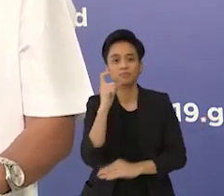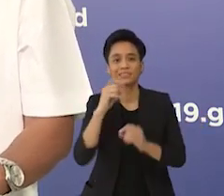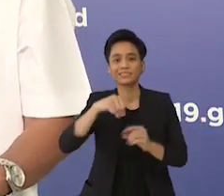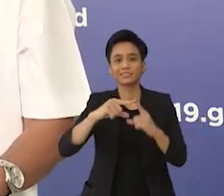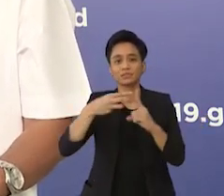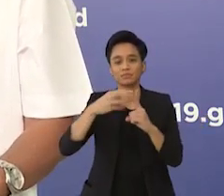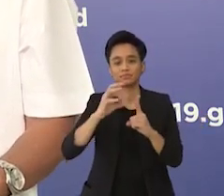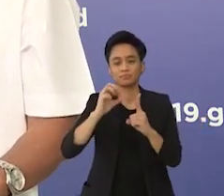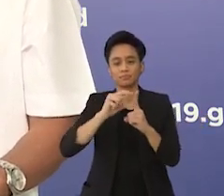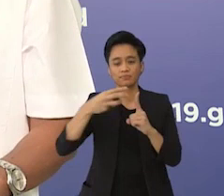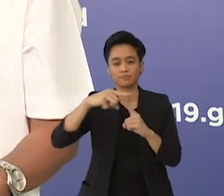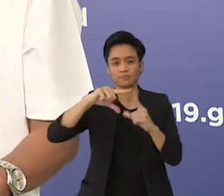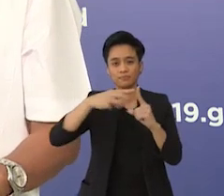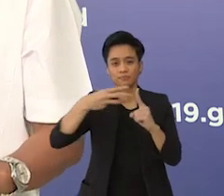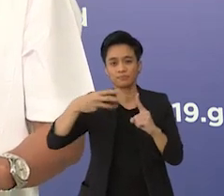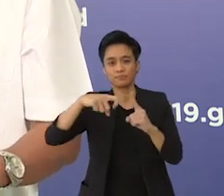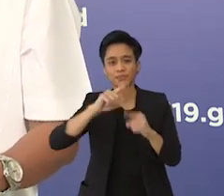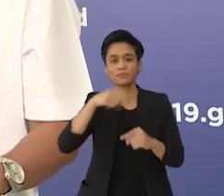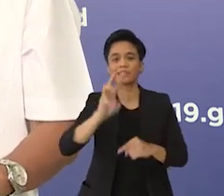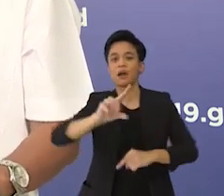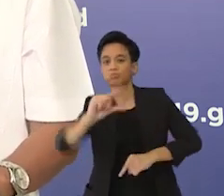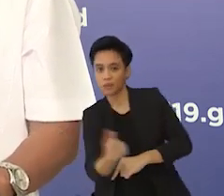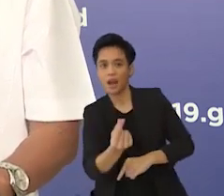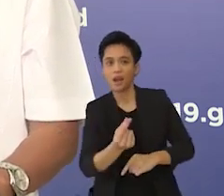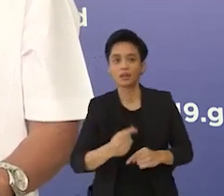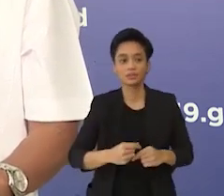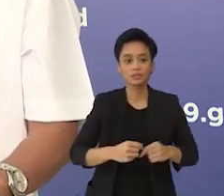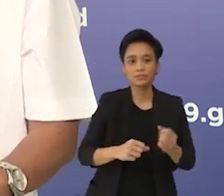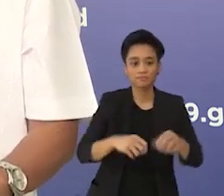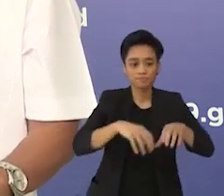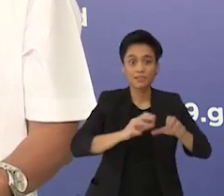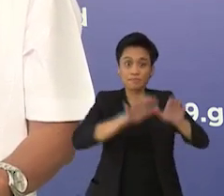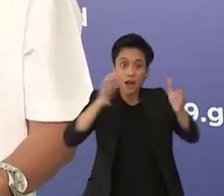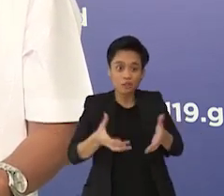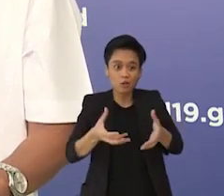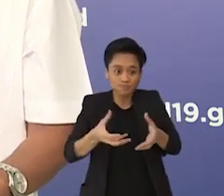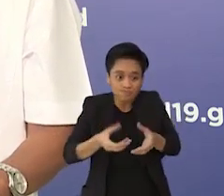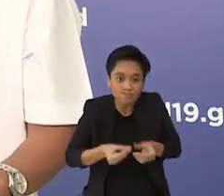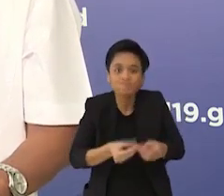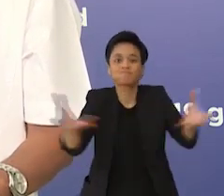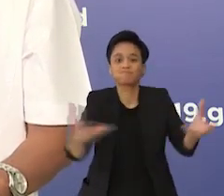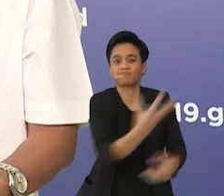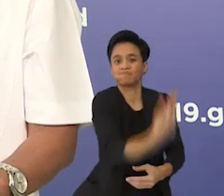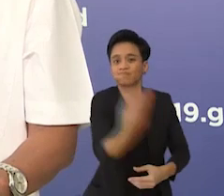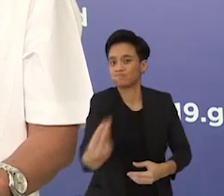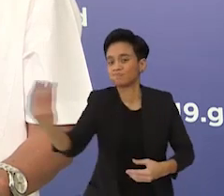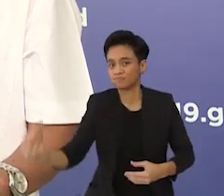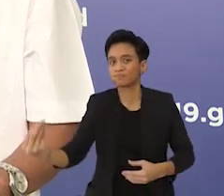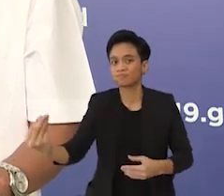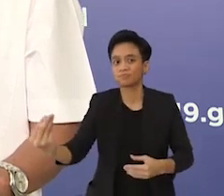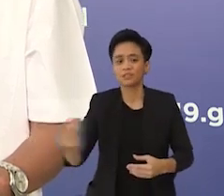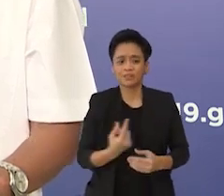bulan selama tiga bulan Bansos yang bersumber dari dana desa yang dilatih ambil dari